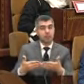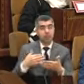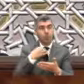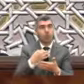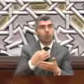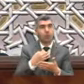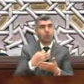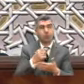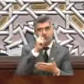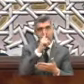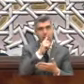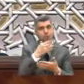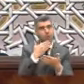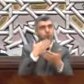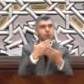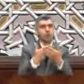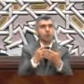شكرا سيده النائبه.